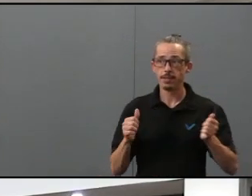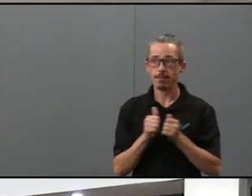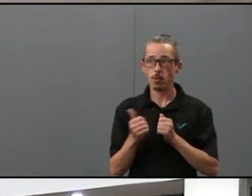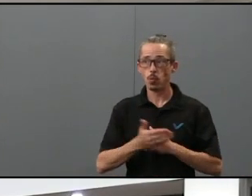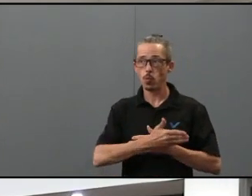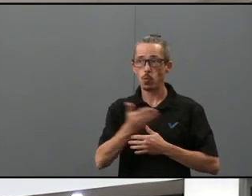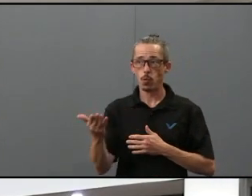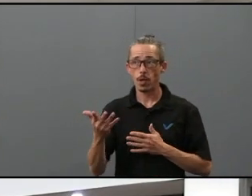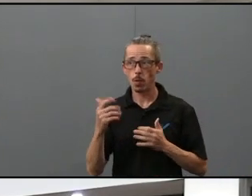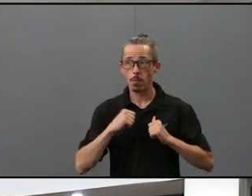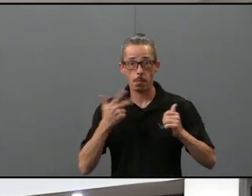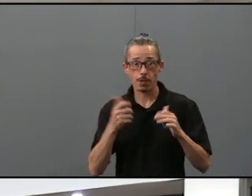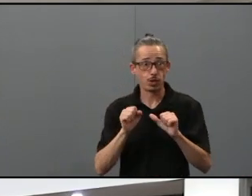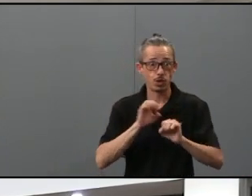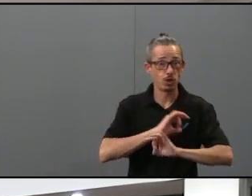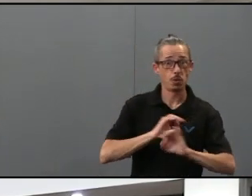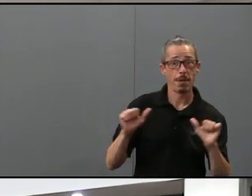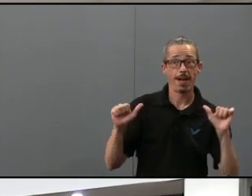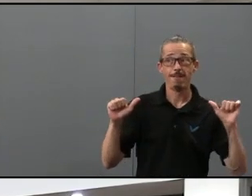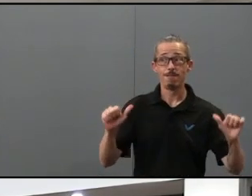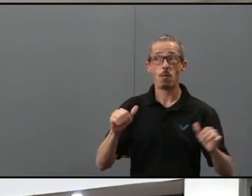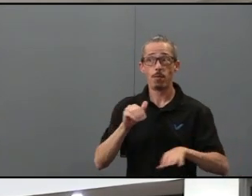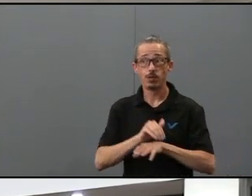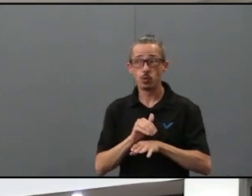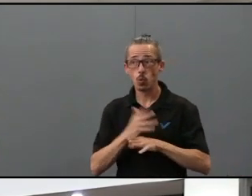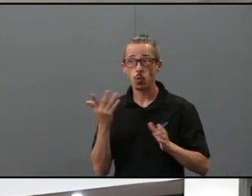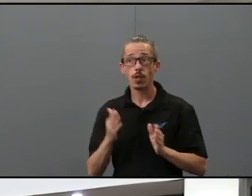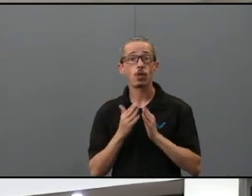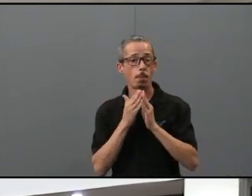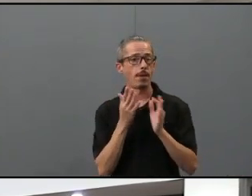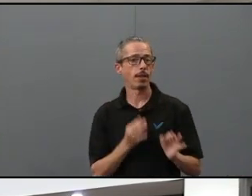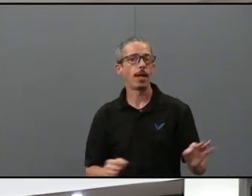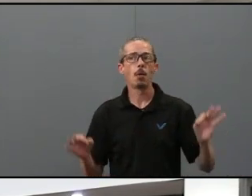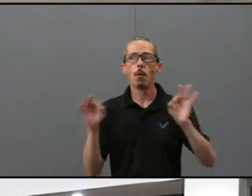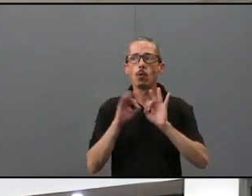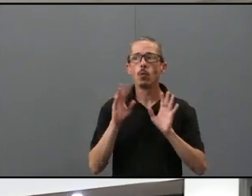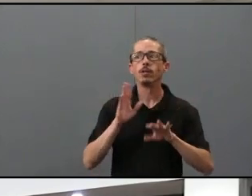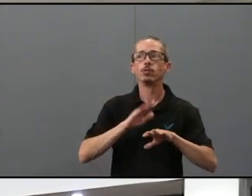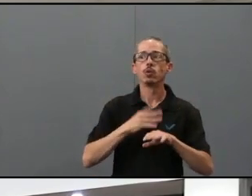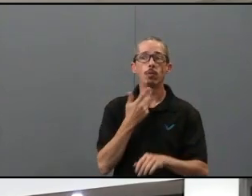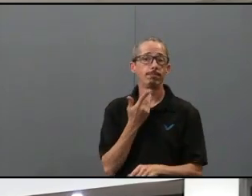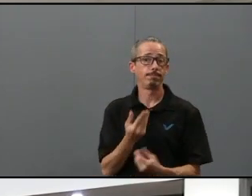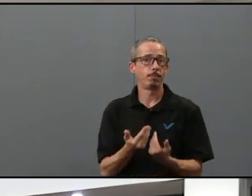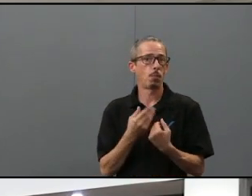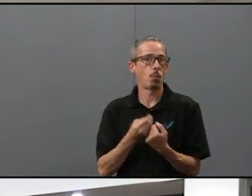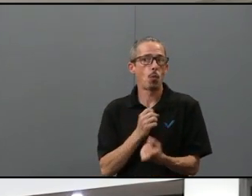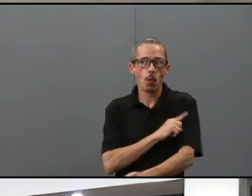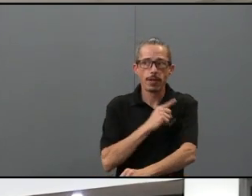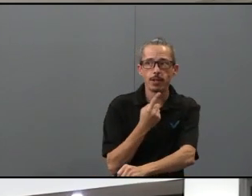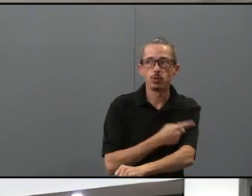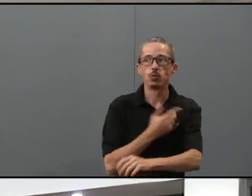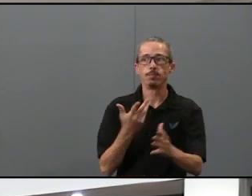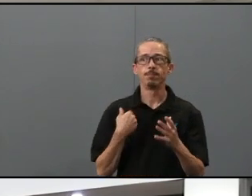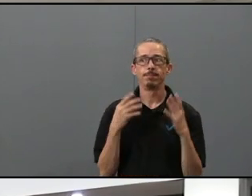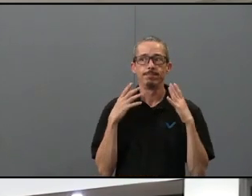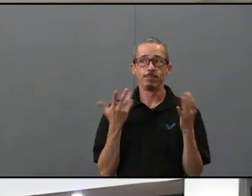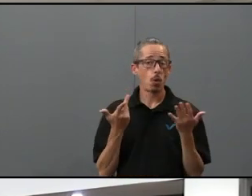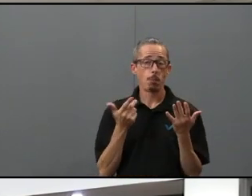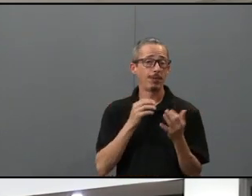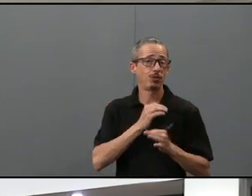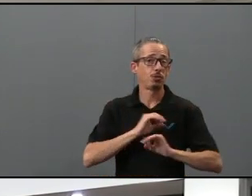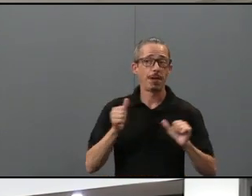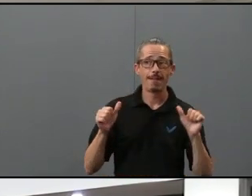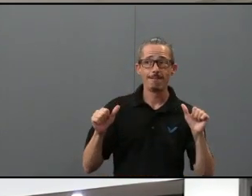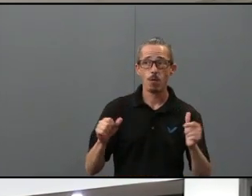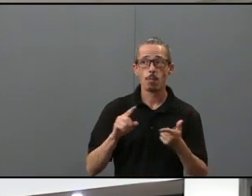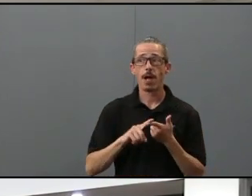malheureusement je suis pas super en forme ce soir mais c'est une demande importante j'aimerais avoir toute l'énergie puis l'abonnement mais je pas super en forme